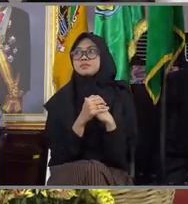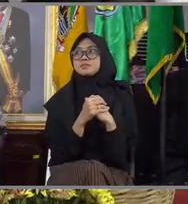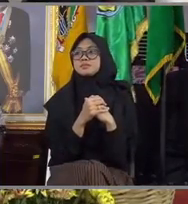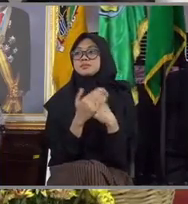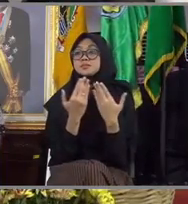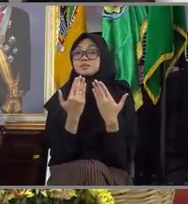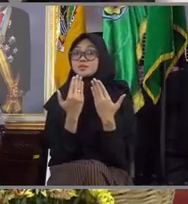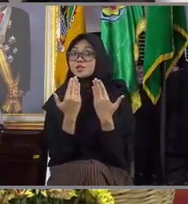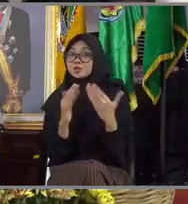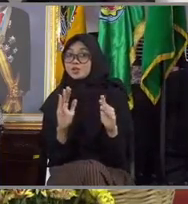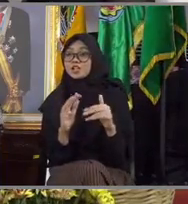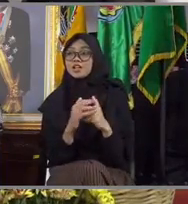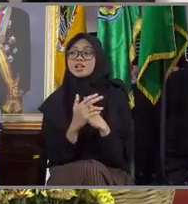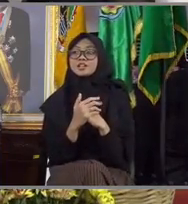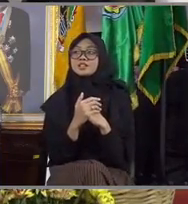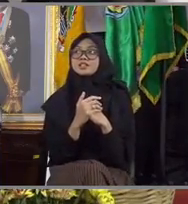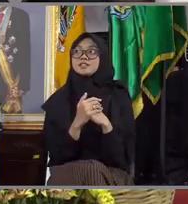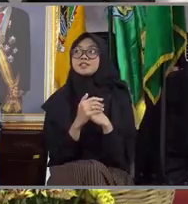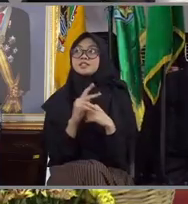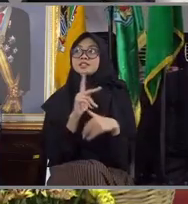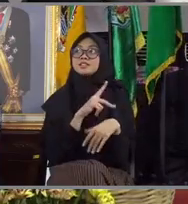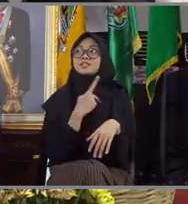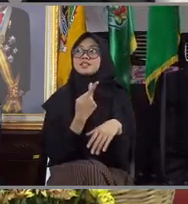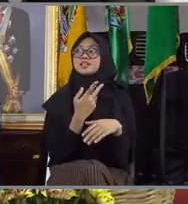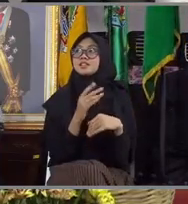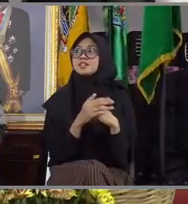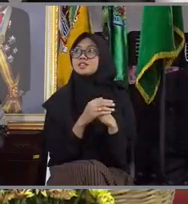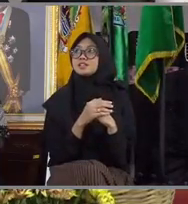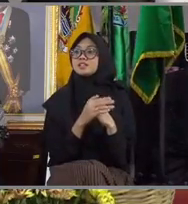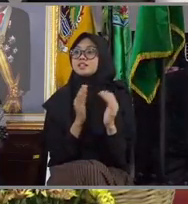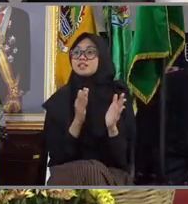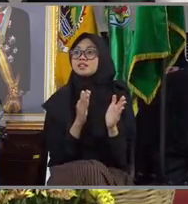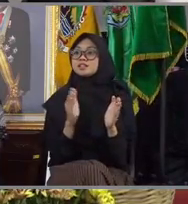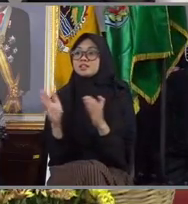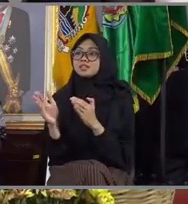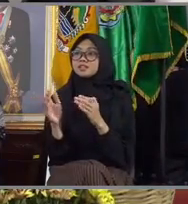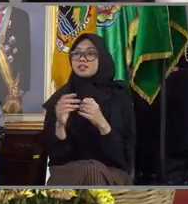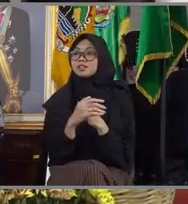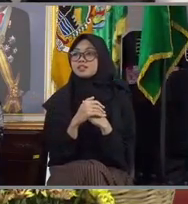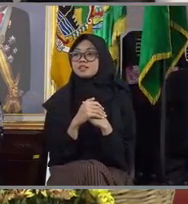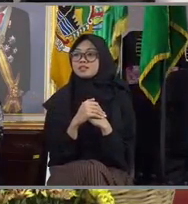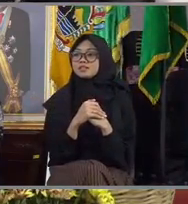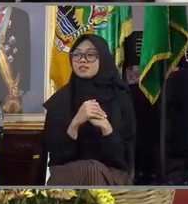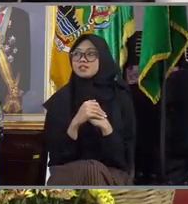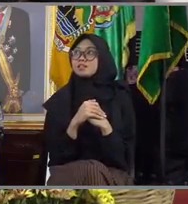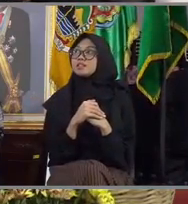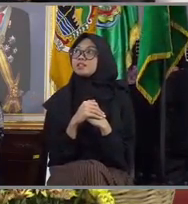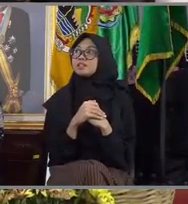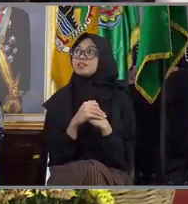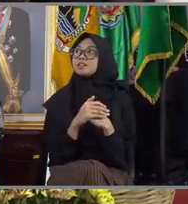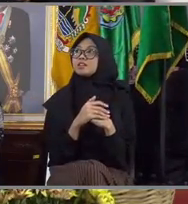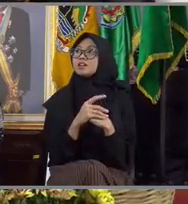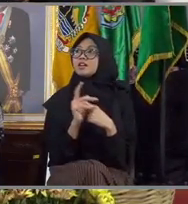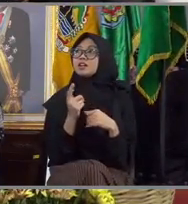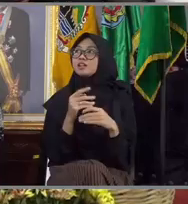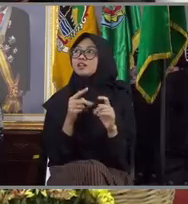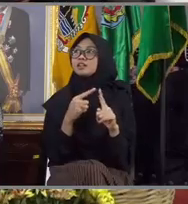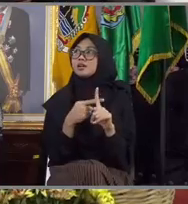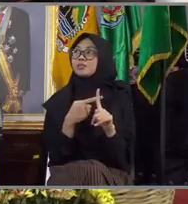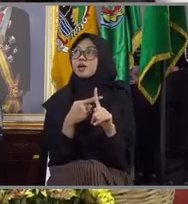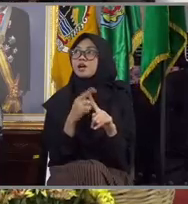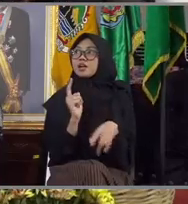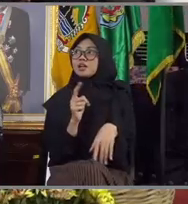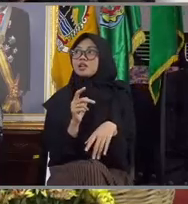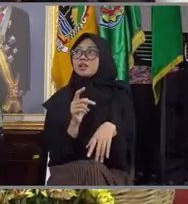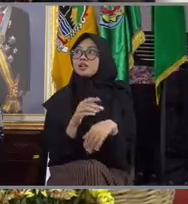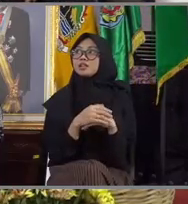sudah bapak enggak kita akan menuju ke taman dari gbsa memerintahkan Saya mungkin ada tanggapan dari kalau kita sudah berhasil